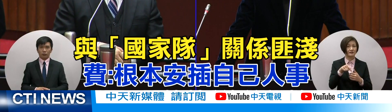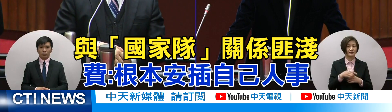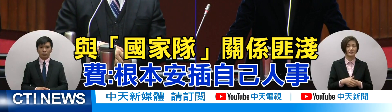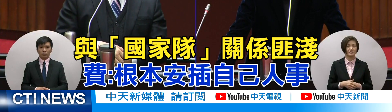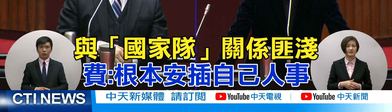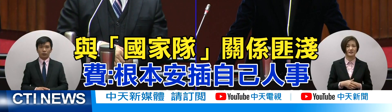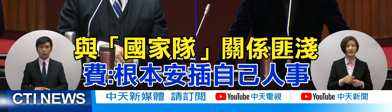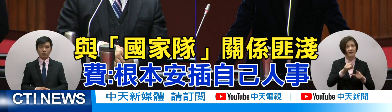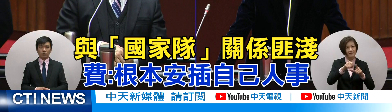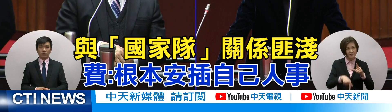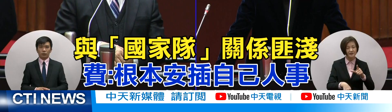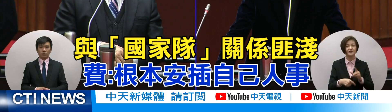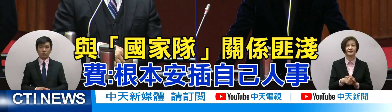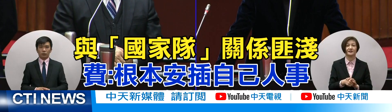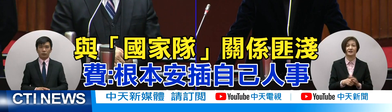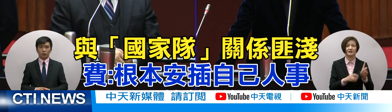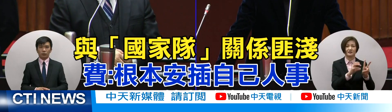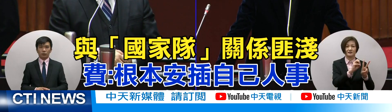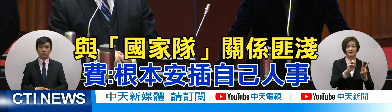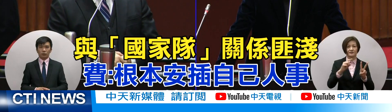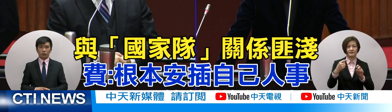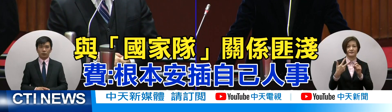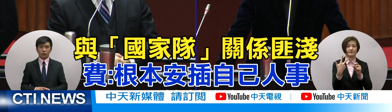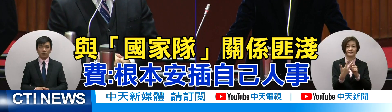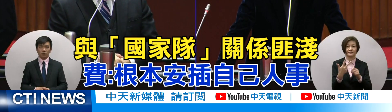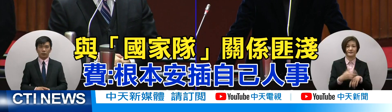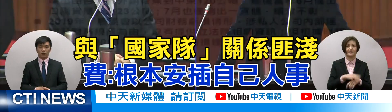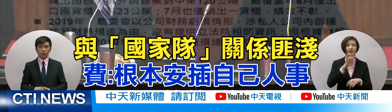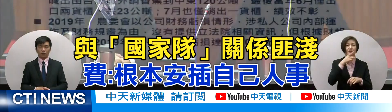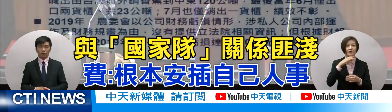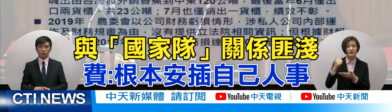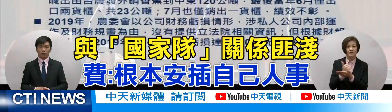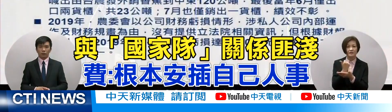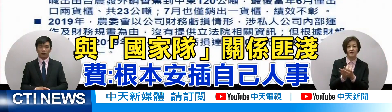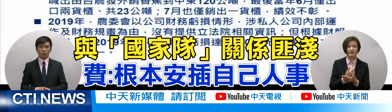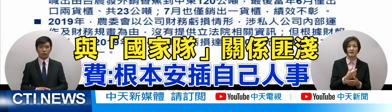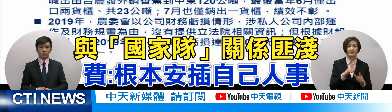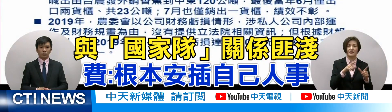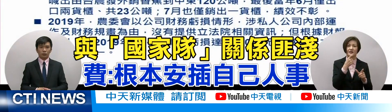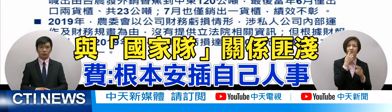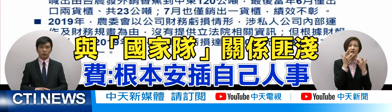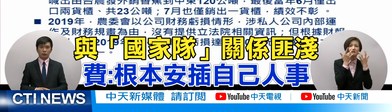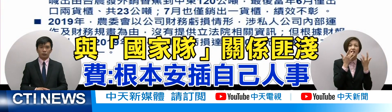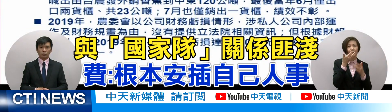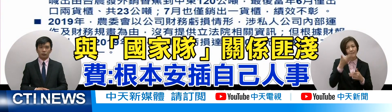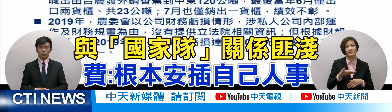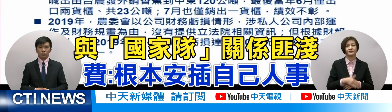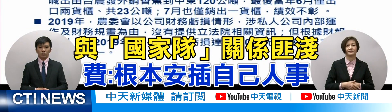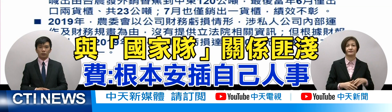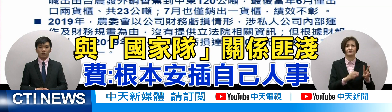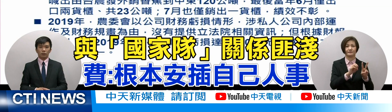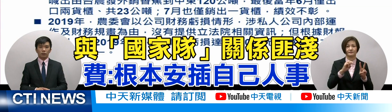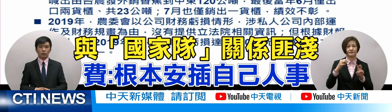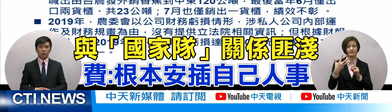他的战绩啊。2017年从越南进口大白菜失败。